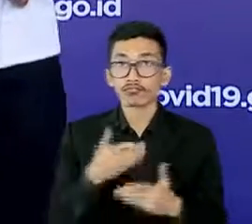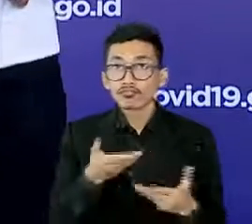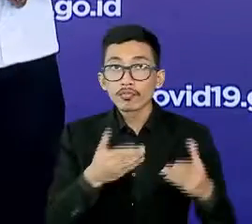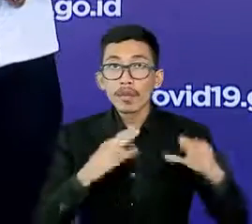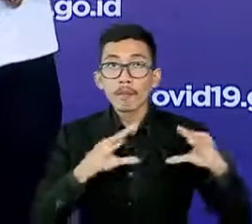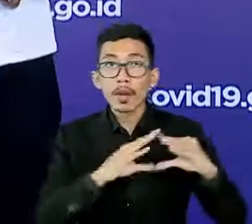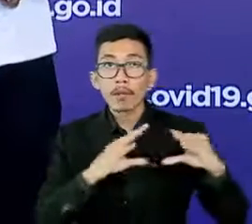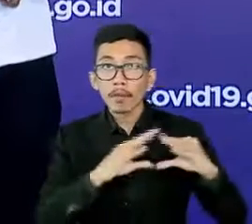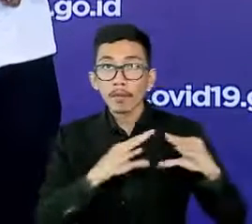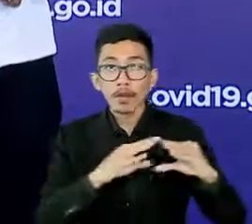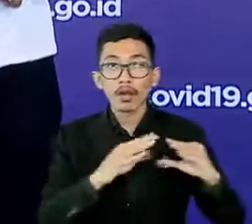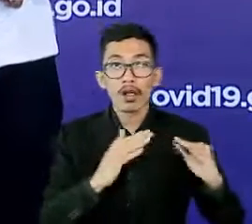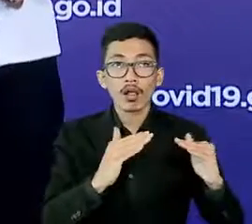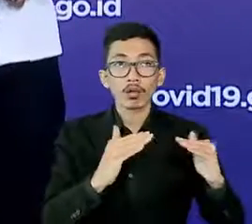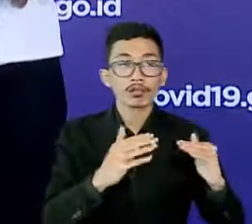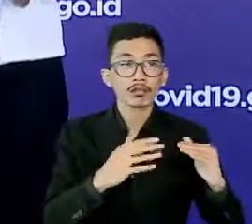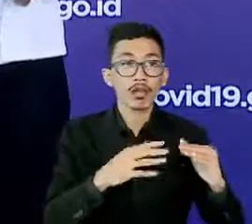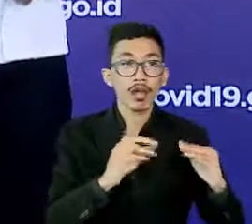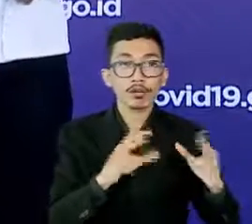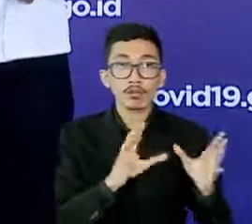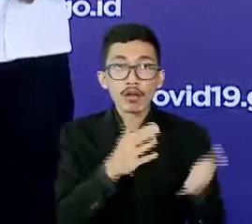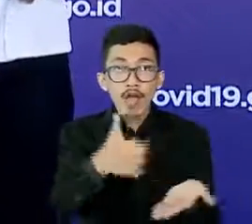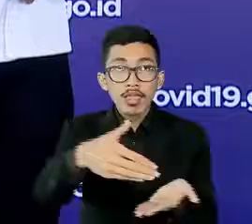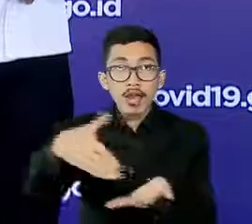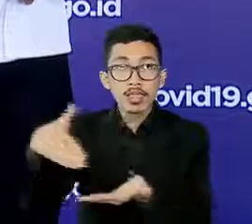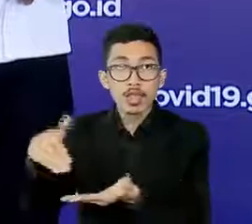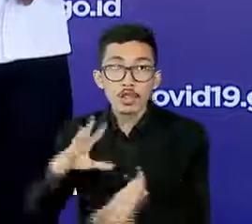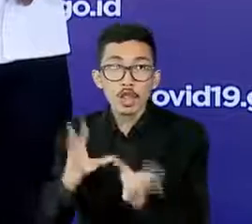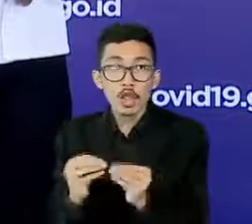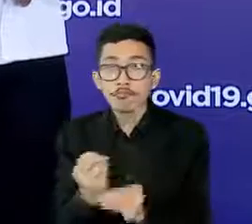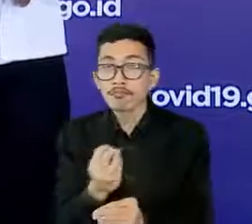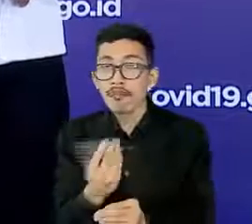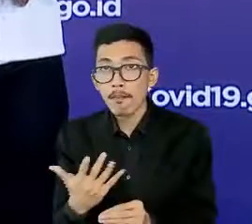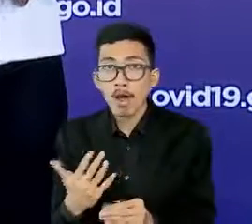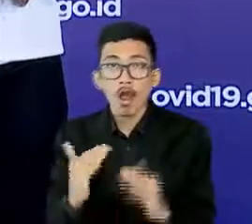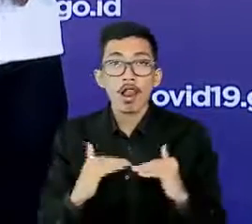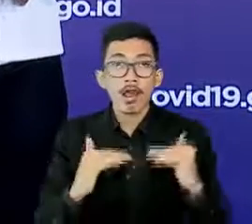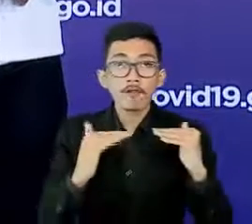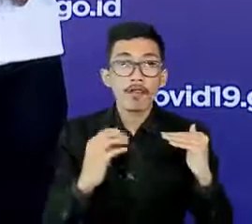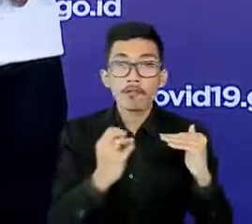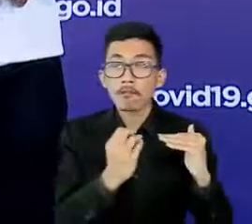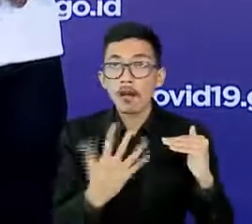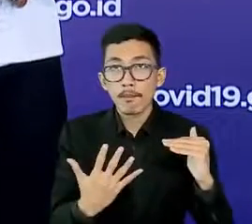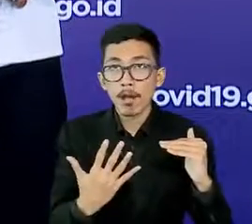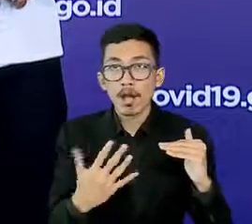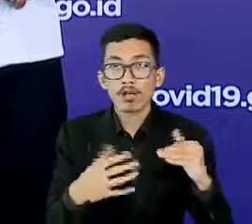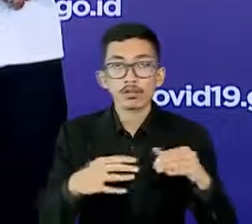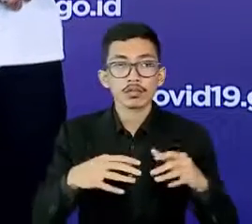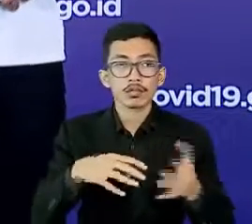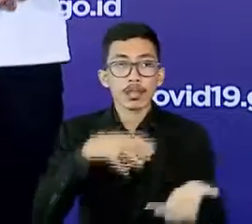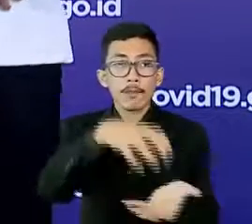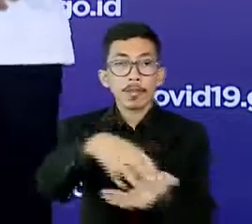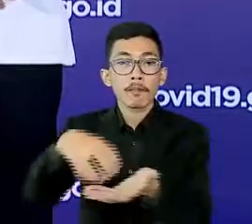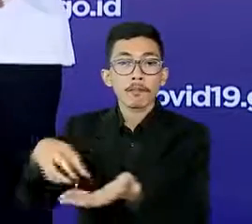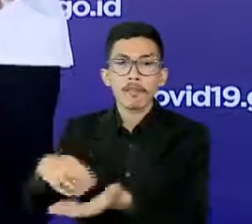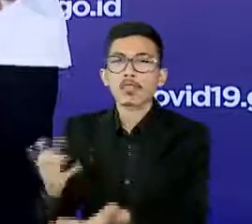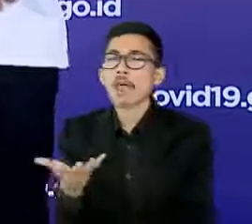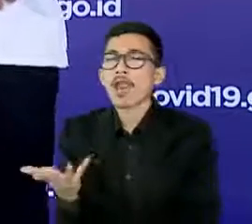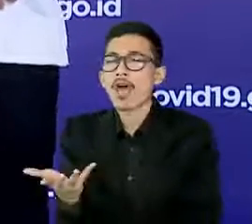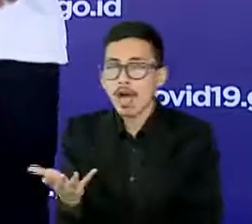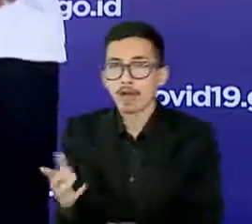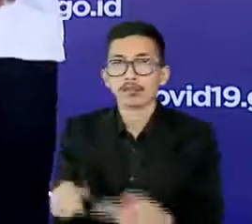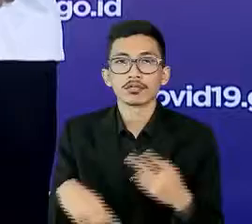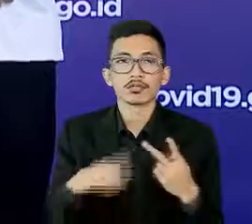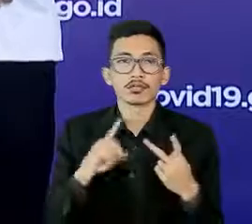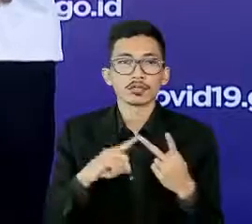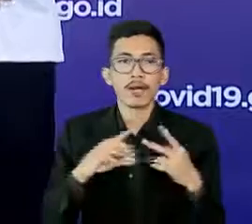berapa posko level Kelurahan atau desa yang ada di Indonesia bagaimana persebarannya yang kedua Bagaimana BNPB